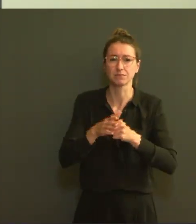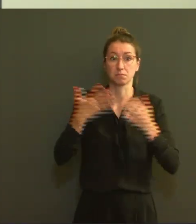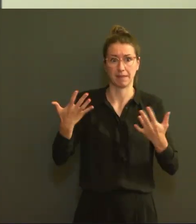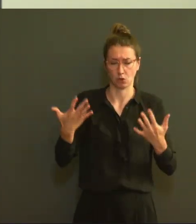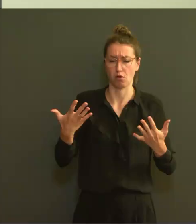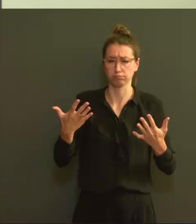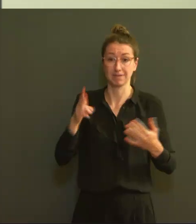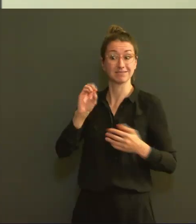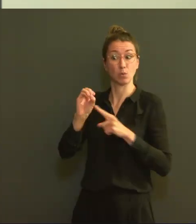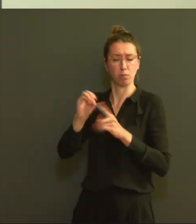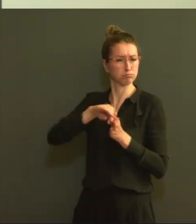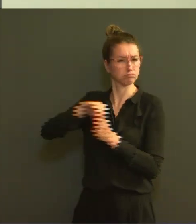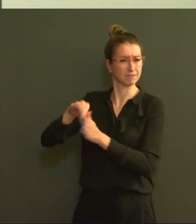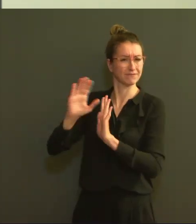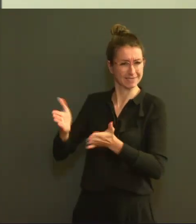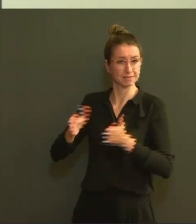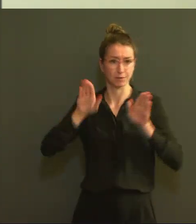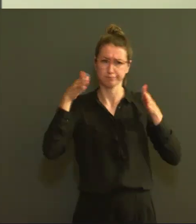ou de R effectif,